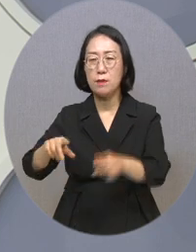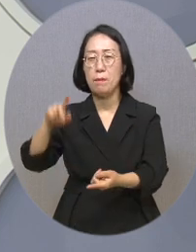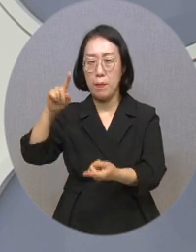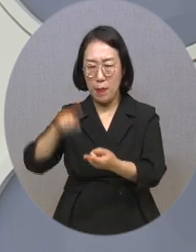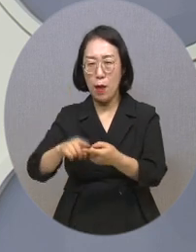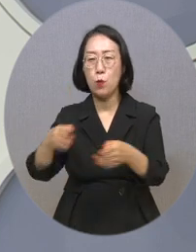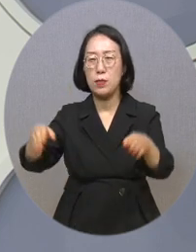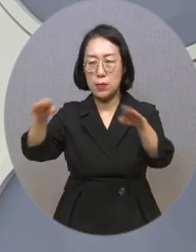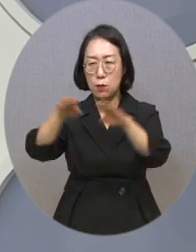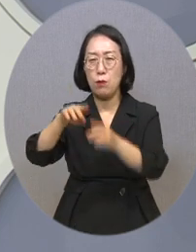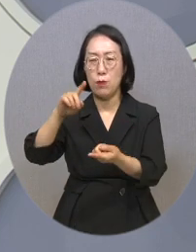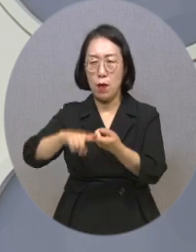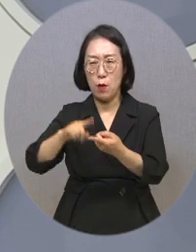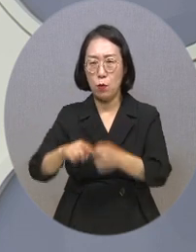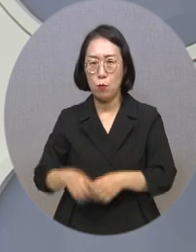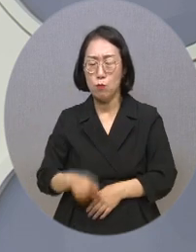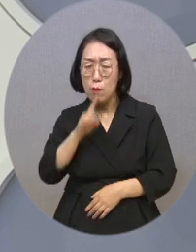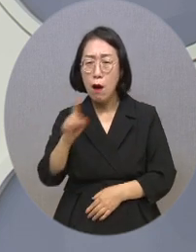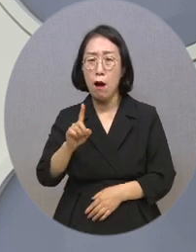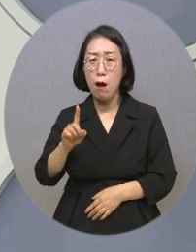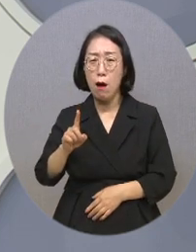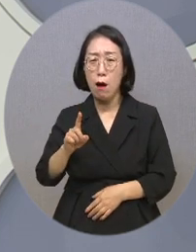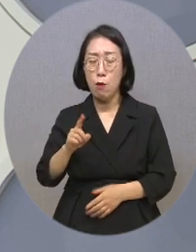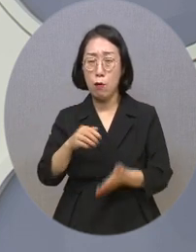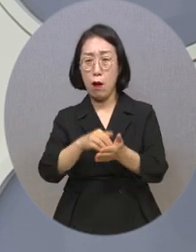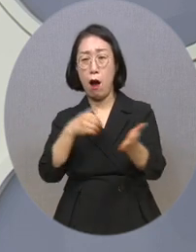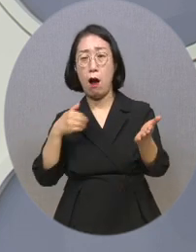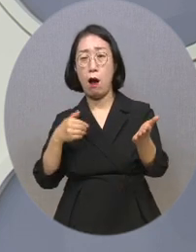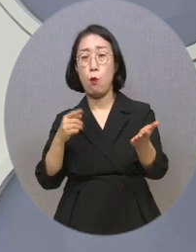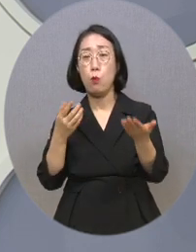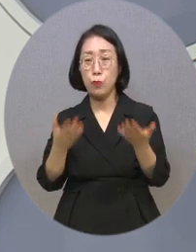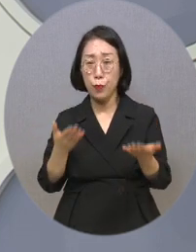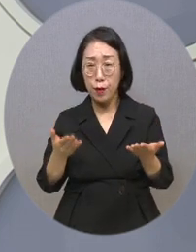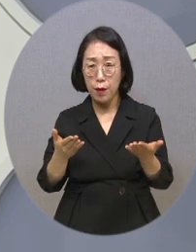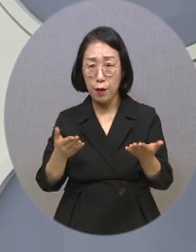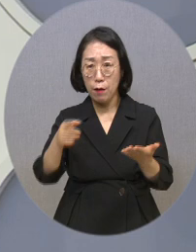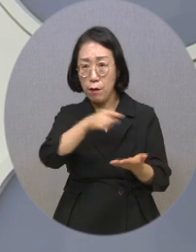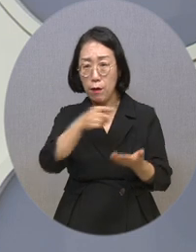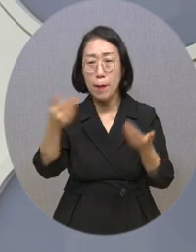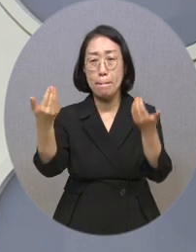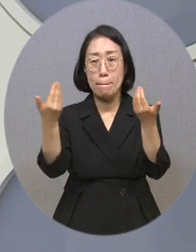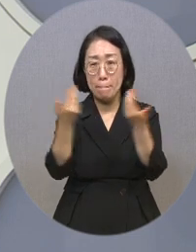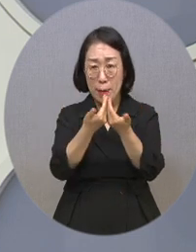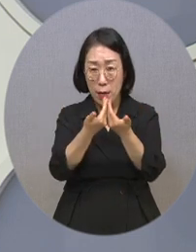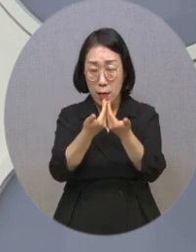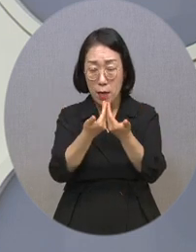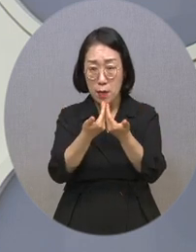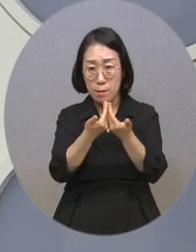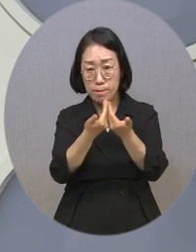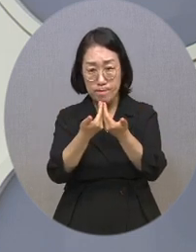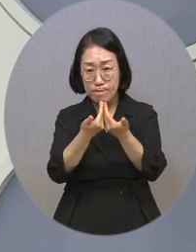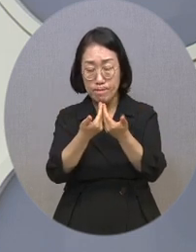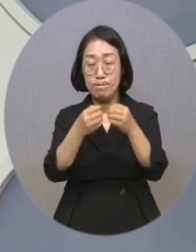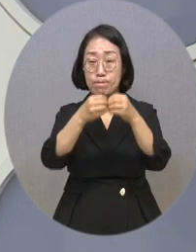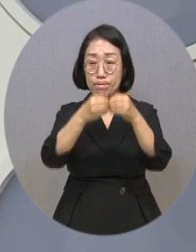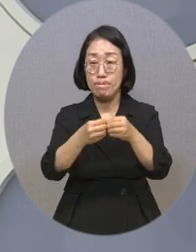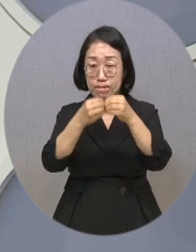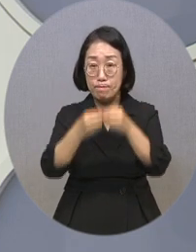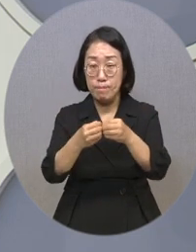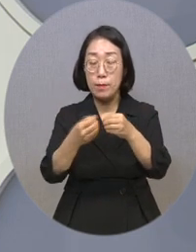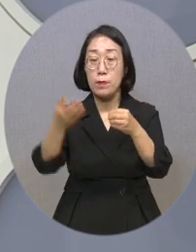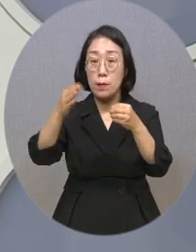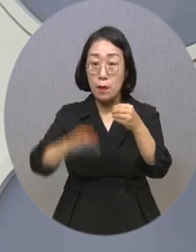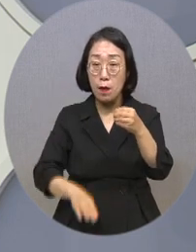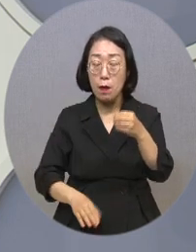쪽에서는 그게 무슨 소리냐 그러면 우리 어떡하라는 말이냐 그런 쪽으로 해서 조금 상반되고 있는데 결국은